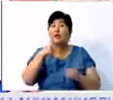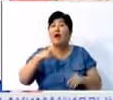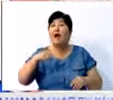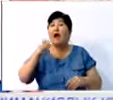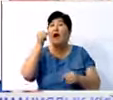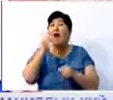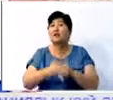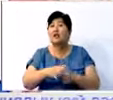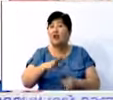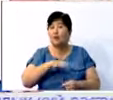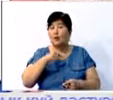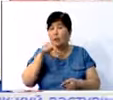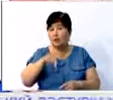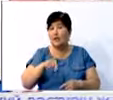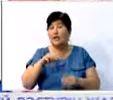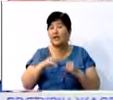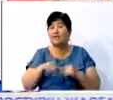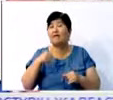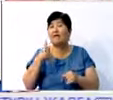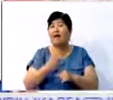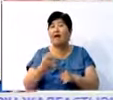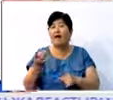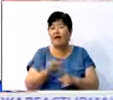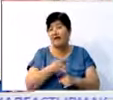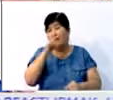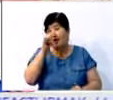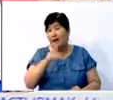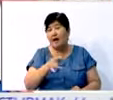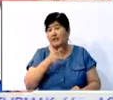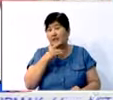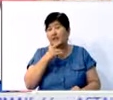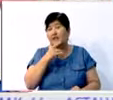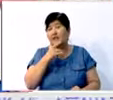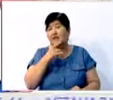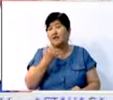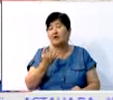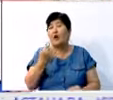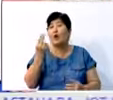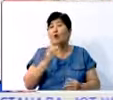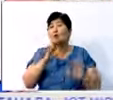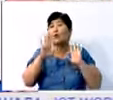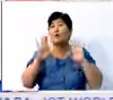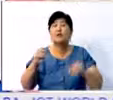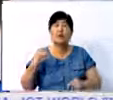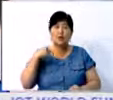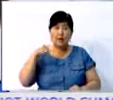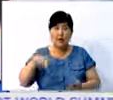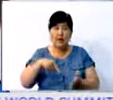болған кезеңде осы жерде ең алғашқы Қазақстан суретшілерінің сурет көрмесі Қызылорда қаласында